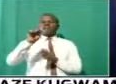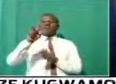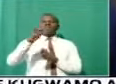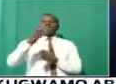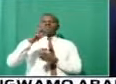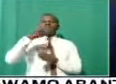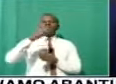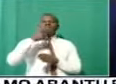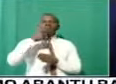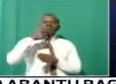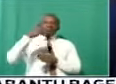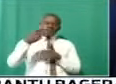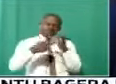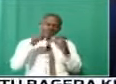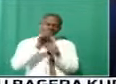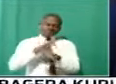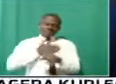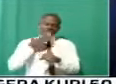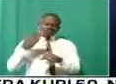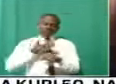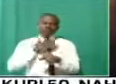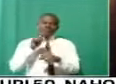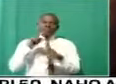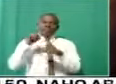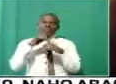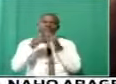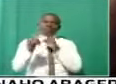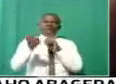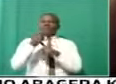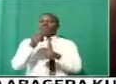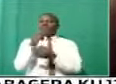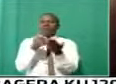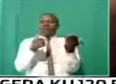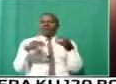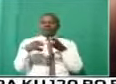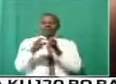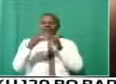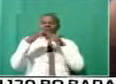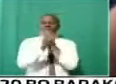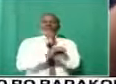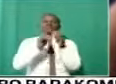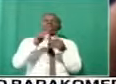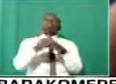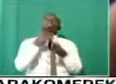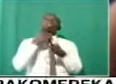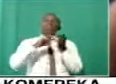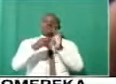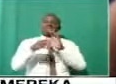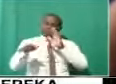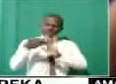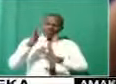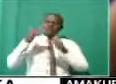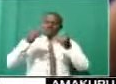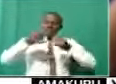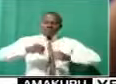akaba yaravuze yuko ibyishimiwe mu bigomba kugerwaho nuko uko abakuru b'ibihugu bifuje yuko uyu mushinga wakwihutishwa noneho